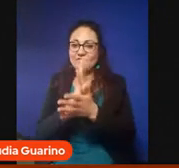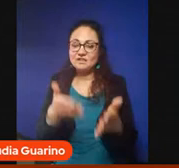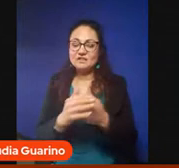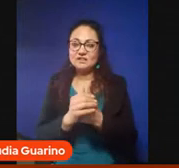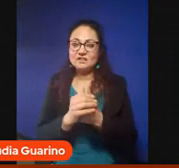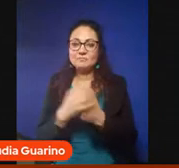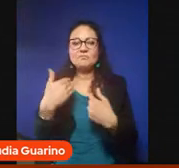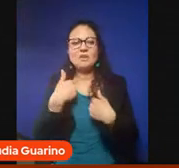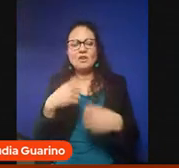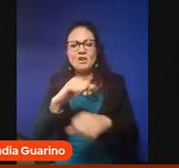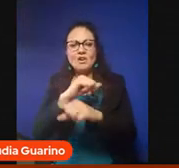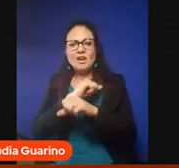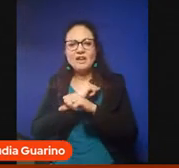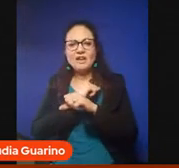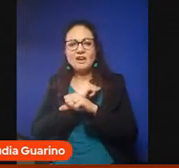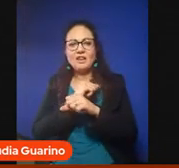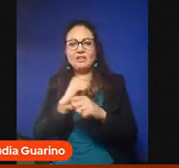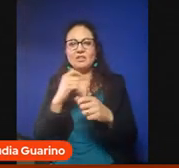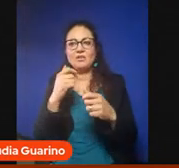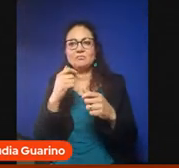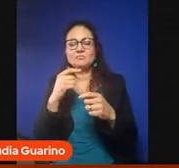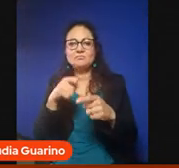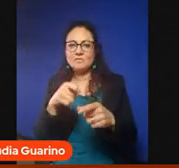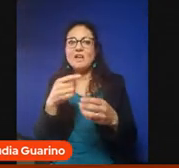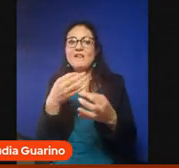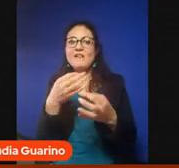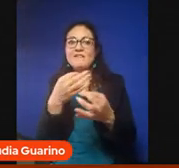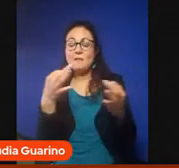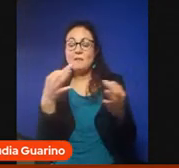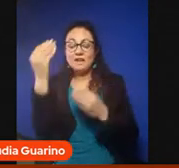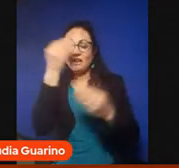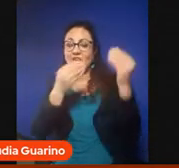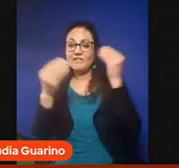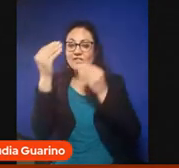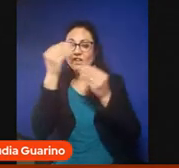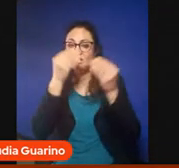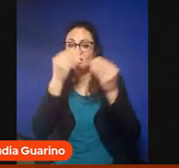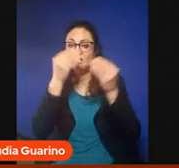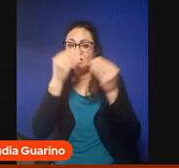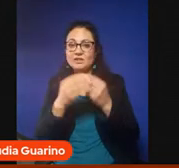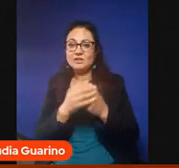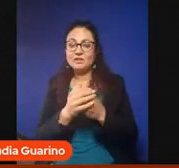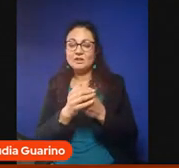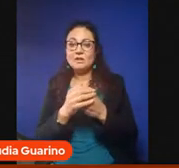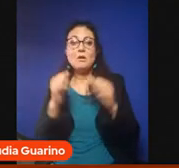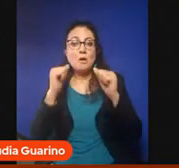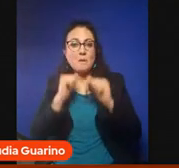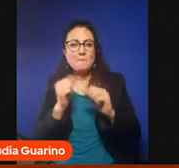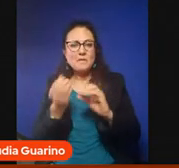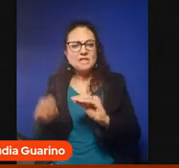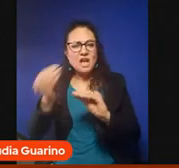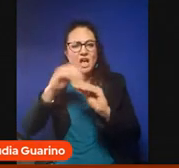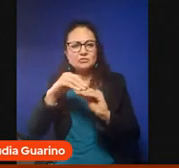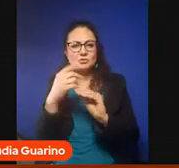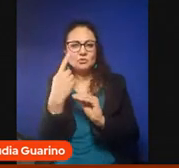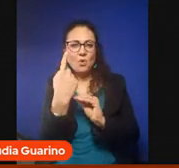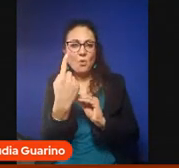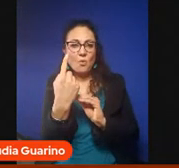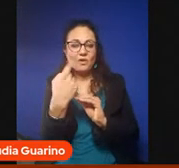vadano benissimo le riflessioni. Posso aggiungerne una da vecchio professore, come